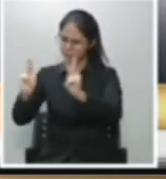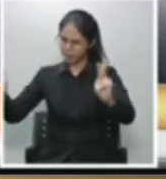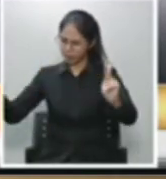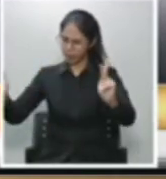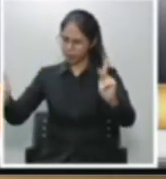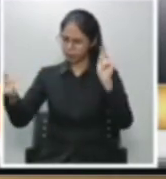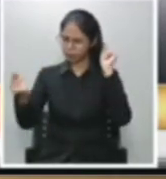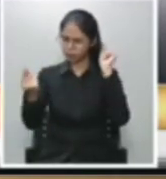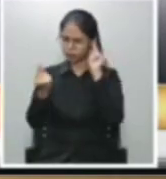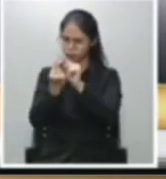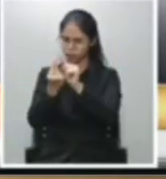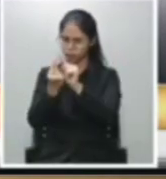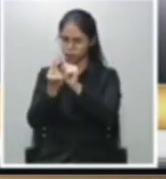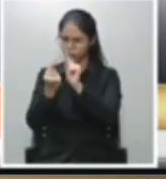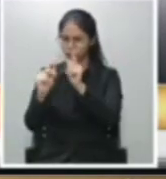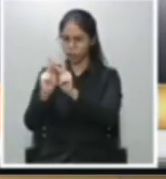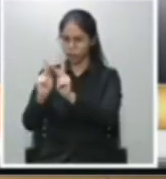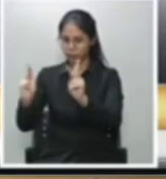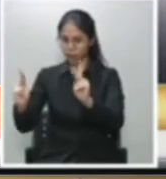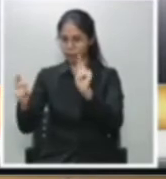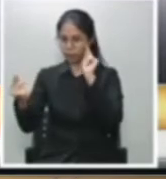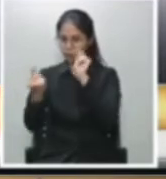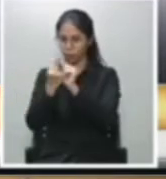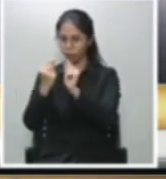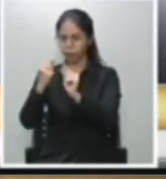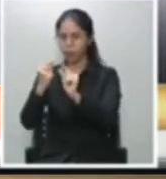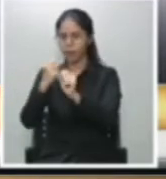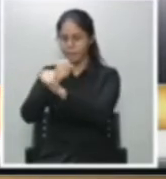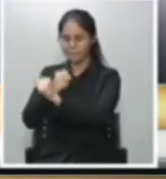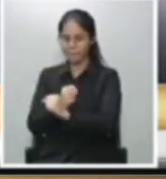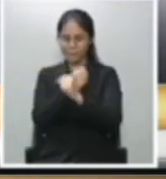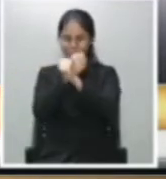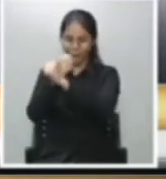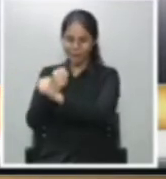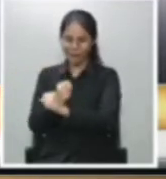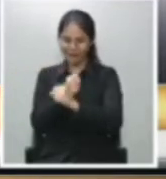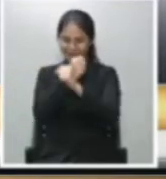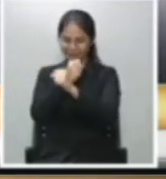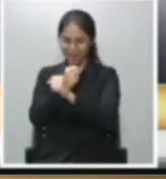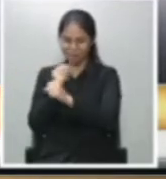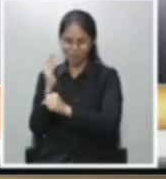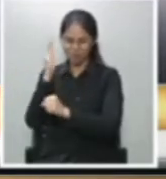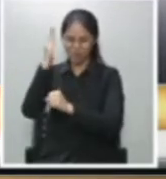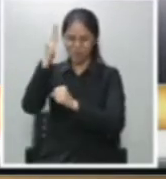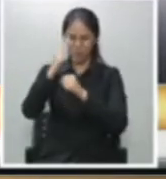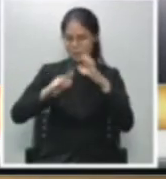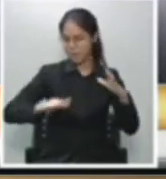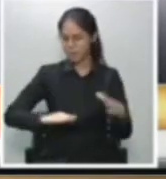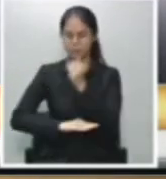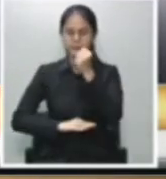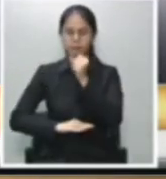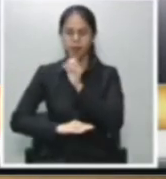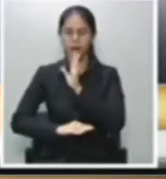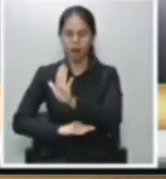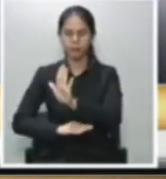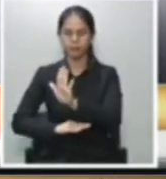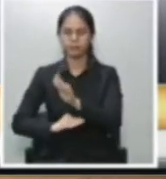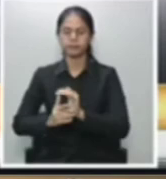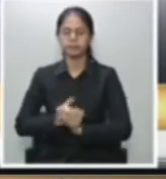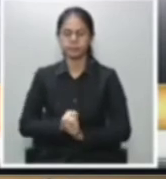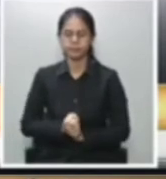เพื่อพิจารณาการป้องกันการปฏิวัติรัฐประหารท่านประธ